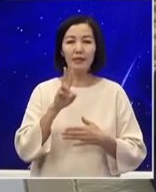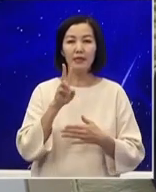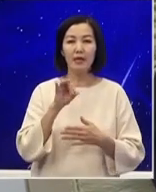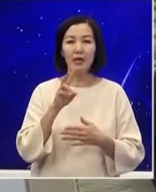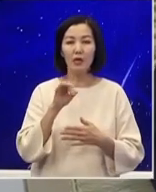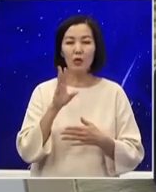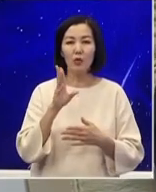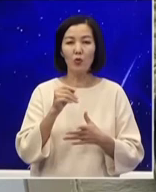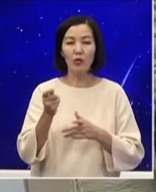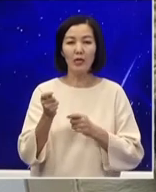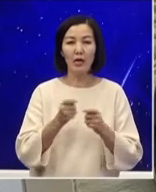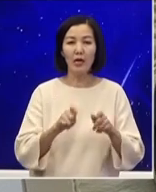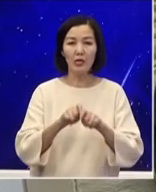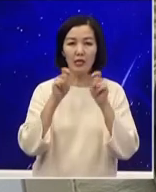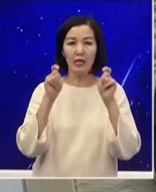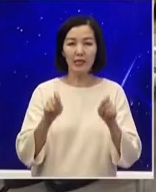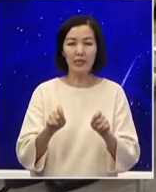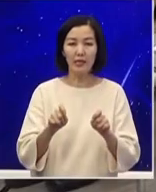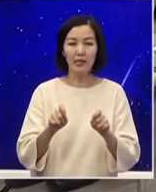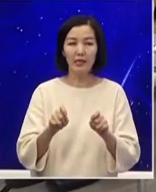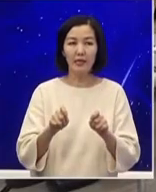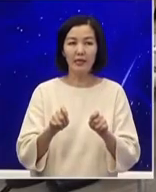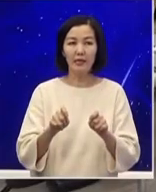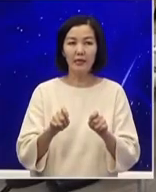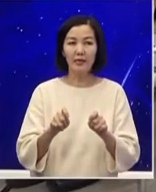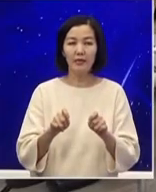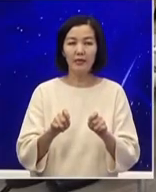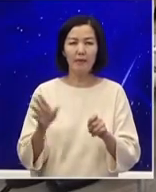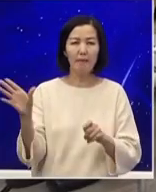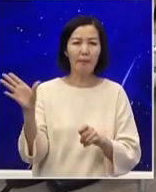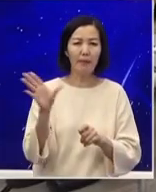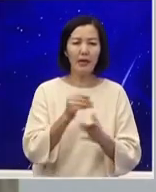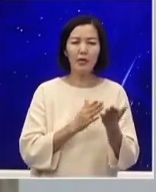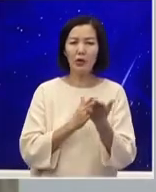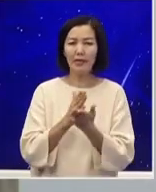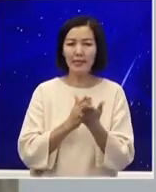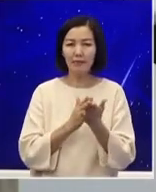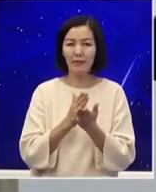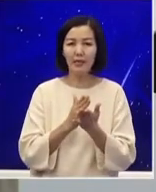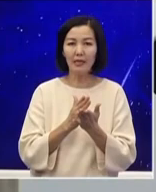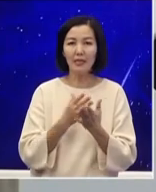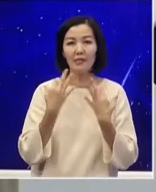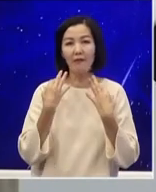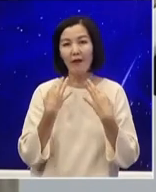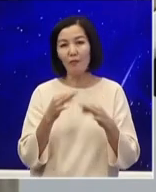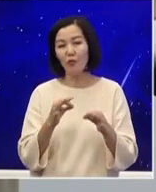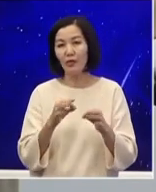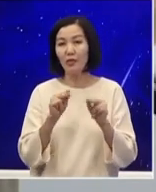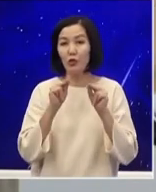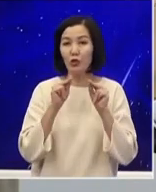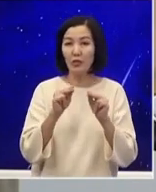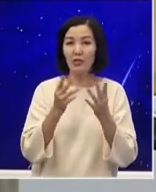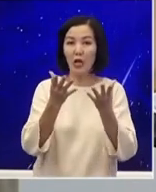сдали в эксплуатацию, это был сервисный акима. Там сидят все службы, все открыто. Open space